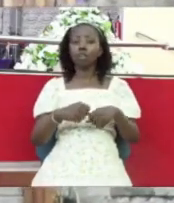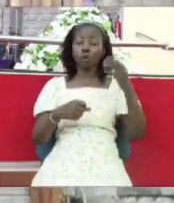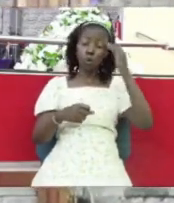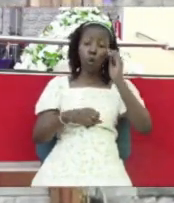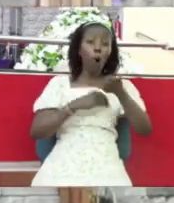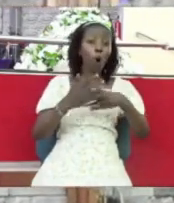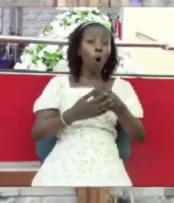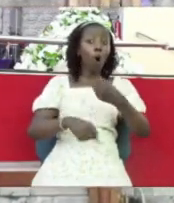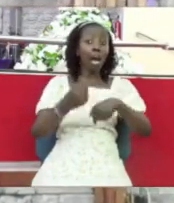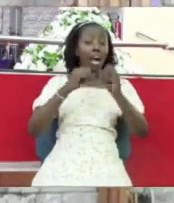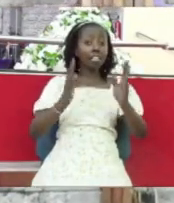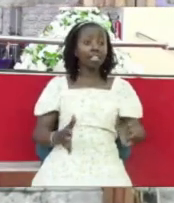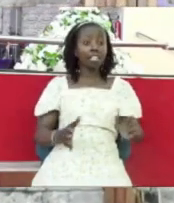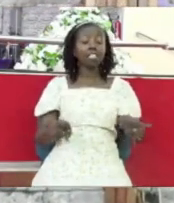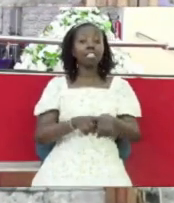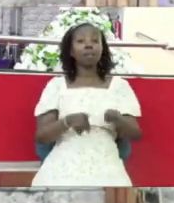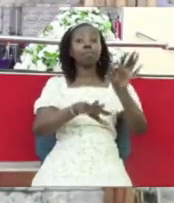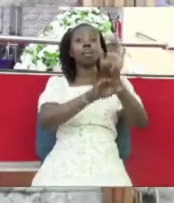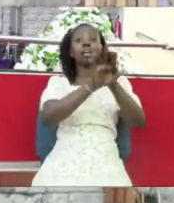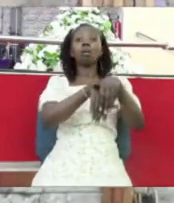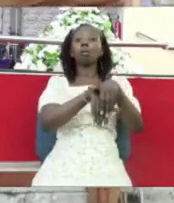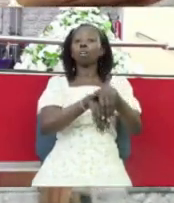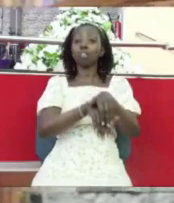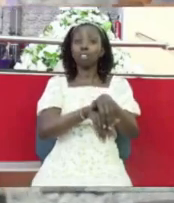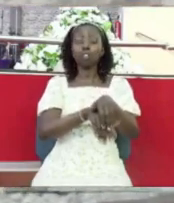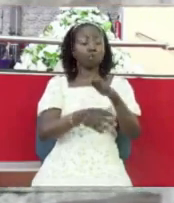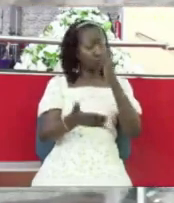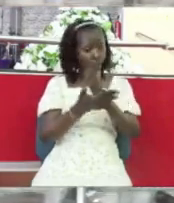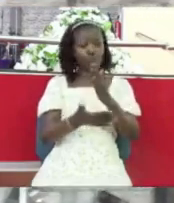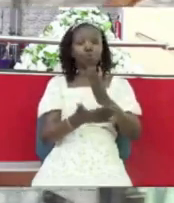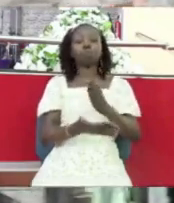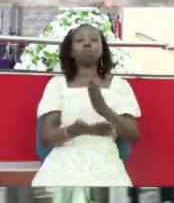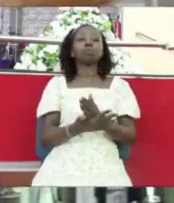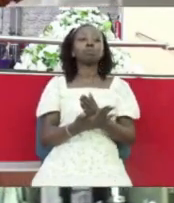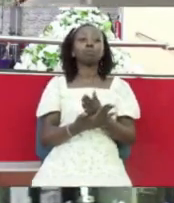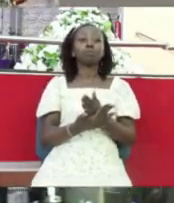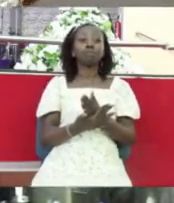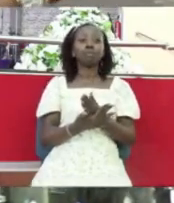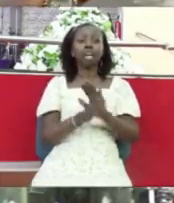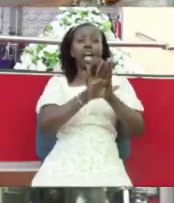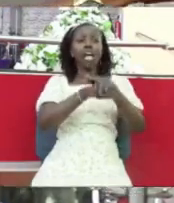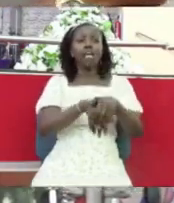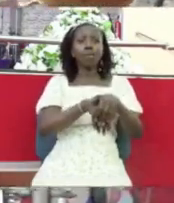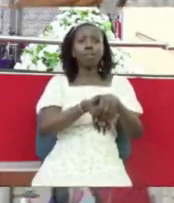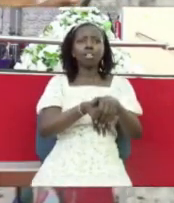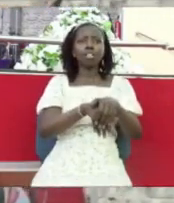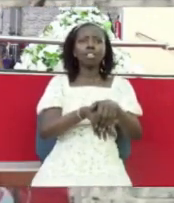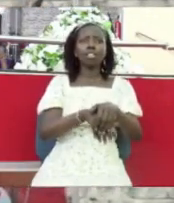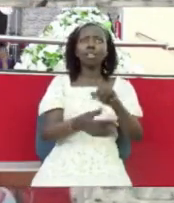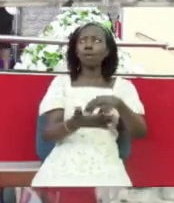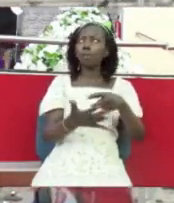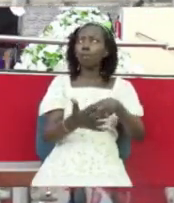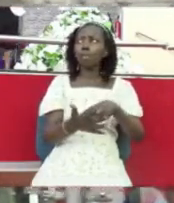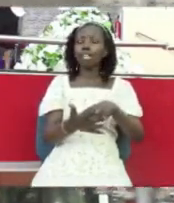hypocrites? Waigizaji wote ni watu wa kujifanya wanafiki. A hypocrite in other definitions is